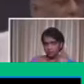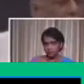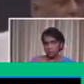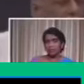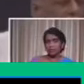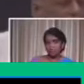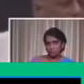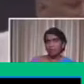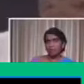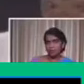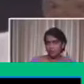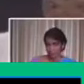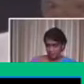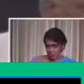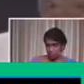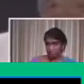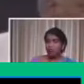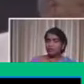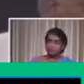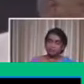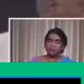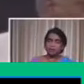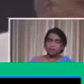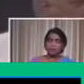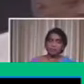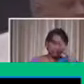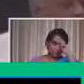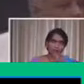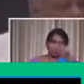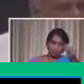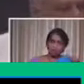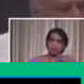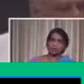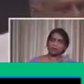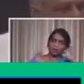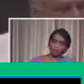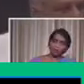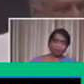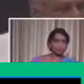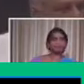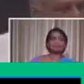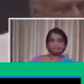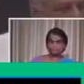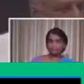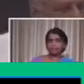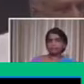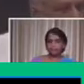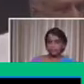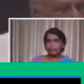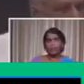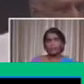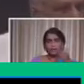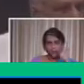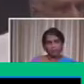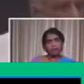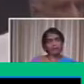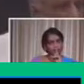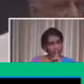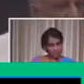එතැනින් එවැනි සැලැස්මක් තියෙනවා නම් මම එතුමාට ඉඩ දී තනතුරෙන් අතහරින්න සූදානම්. මම මේ ජනාධිපතිතුමාට